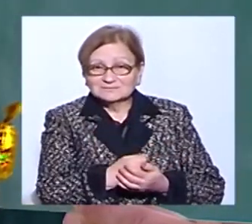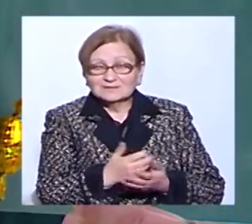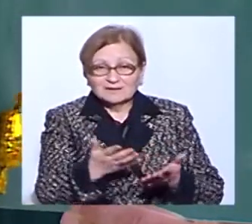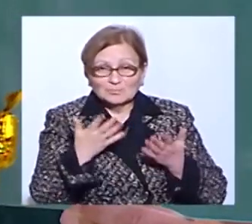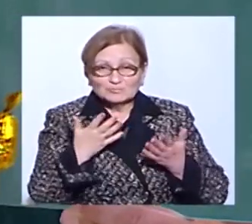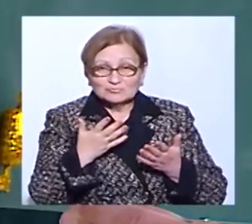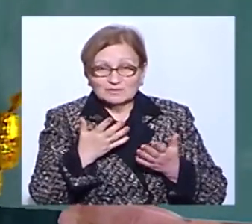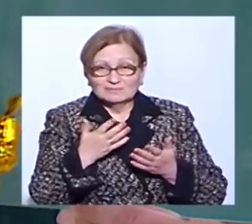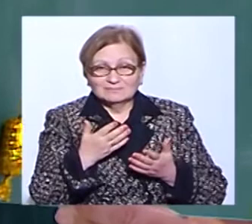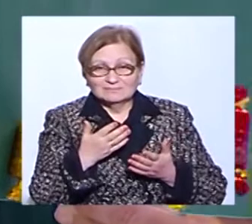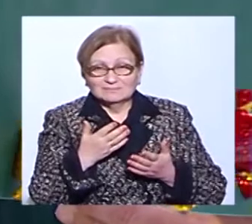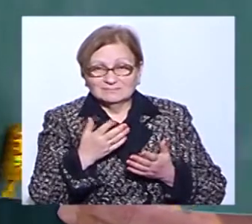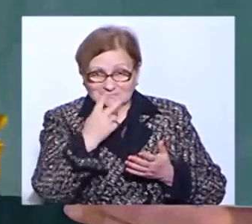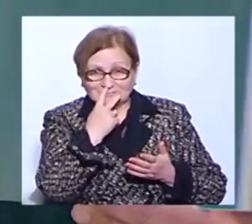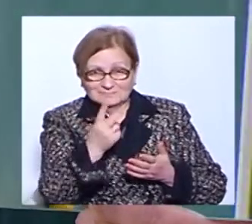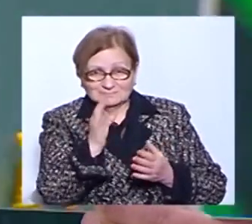გამოჩნდა?